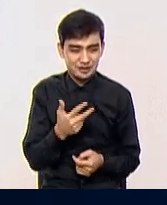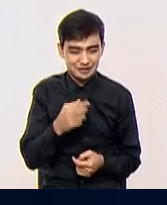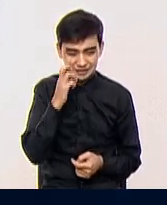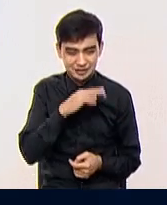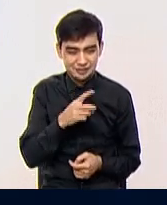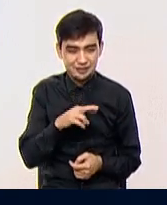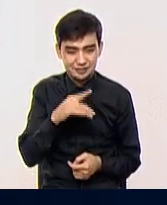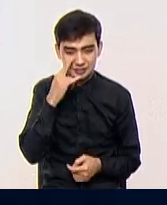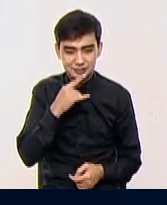казахстана